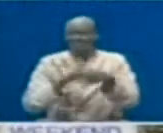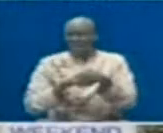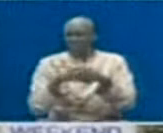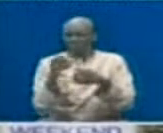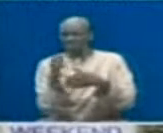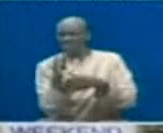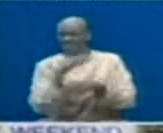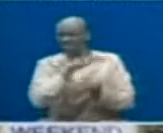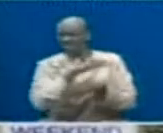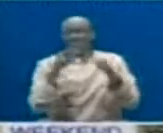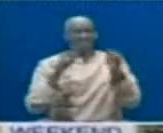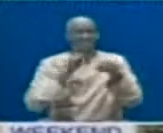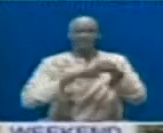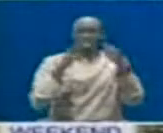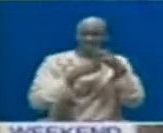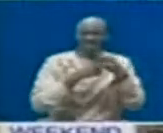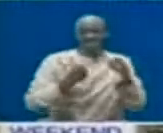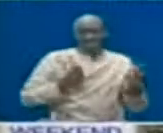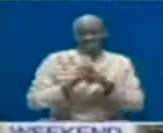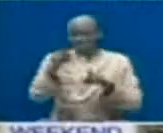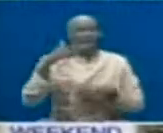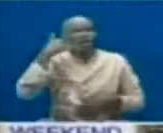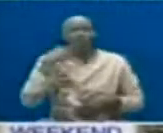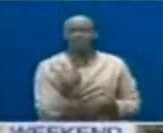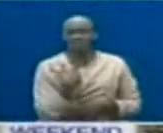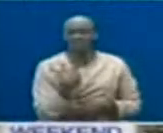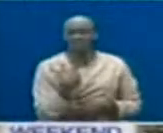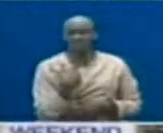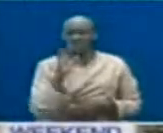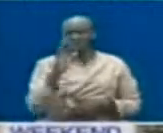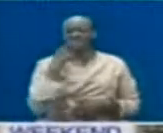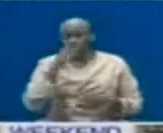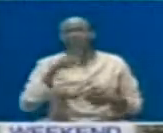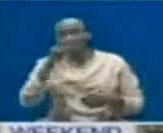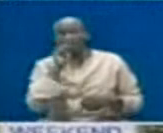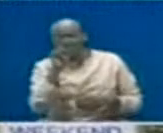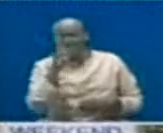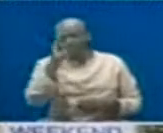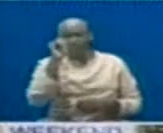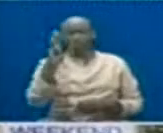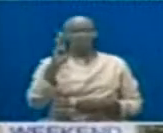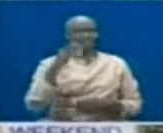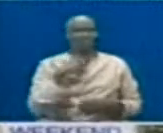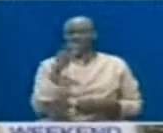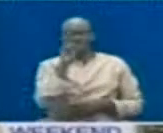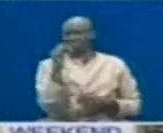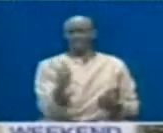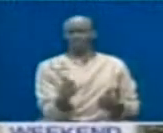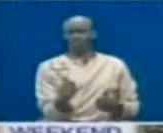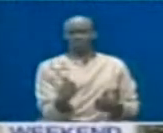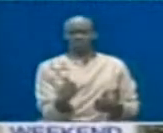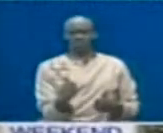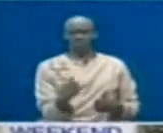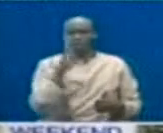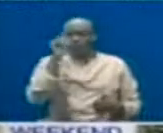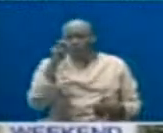saa moja, dadake akanipigia, akaniuliza, umeona Bob? Nikamwambia sijaona Bob.